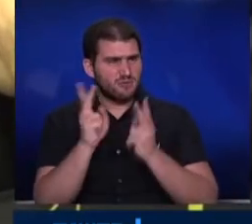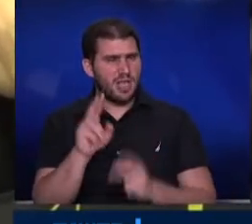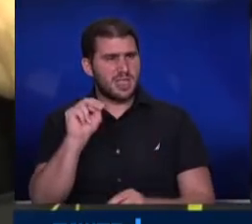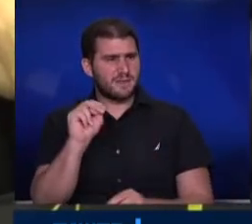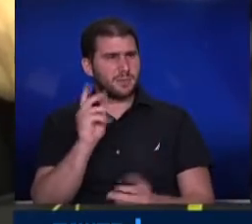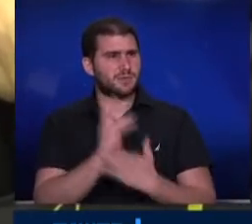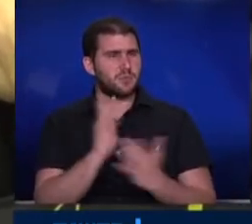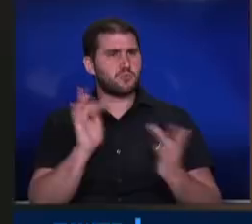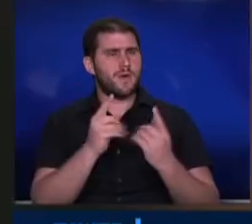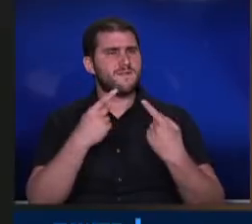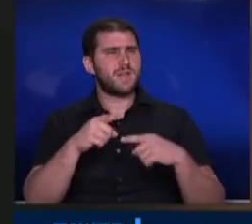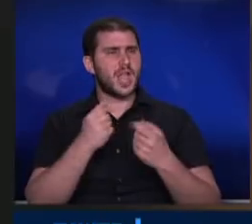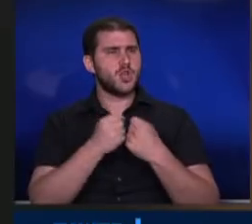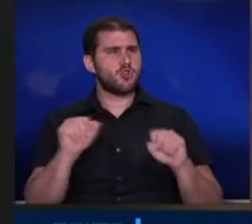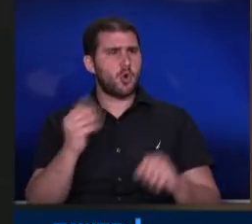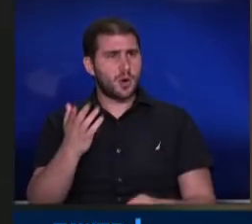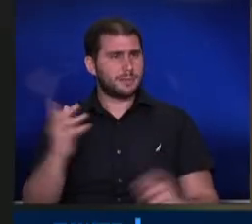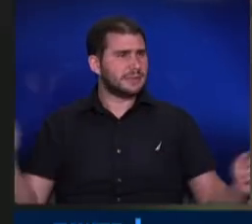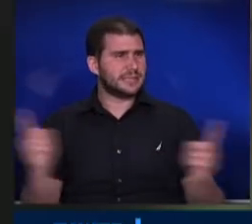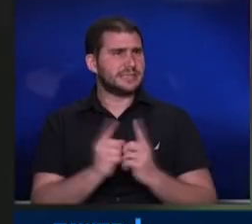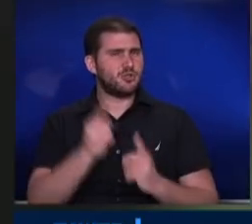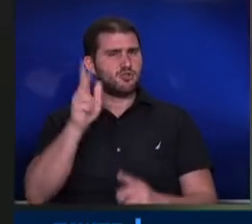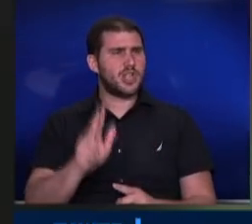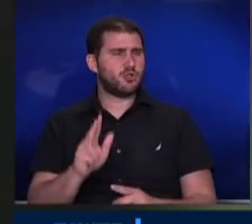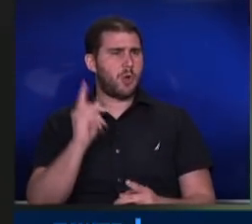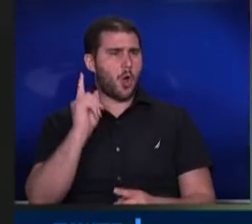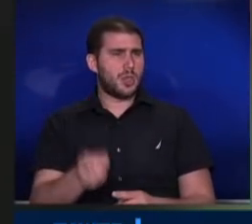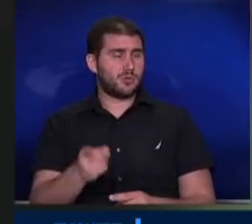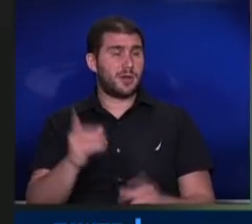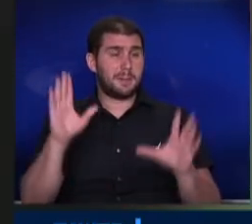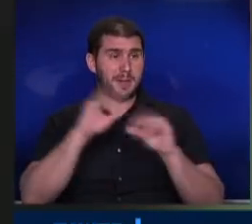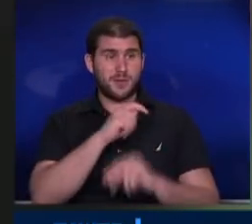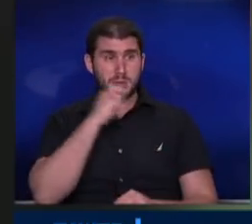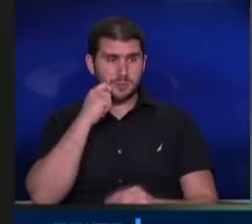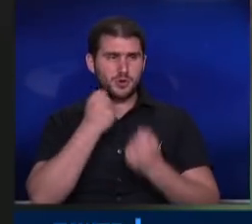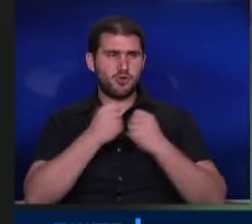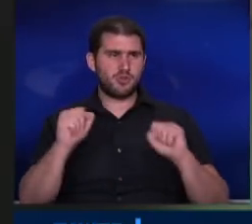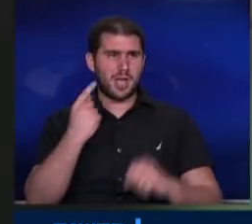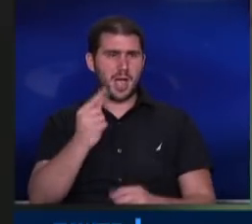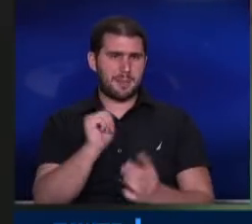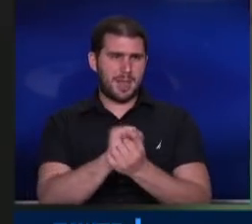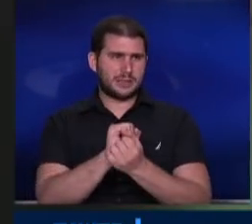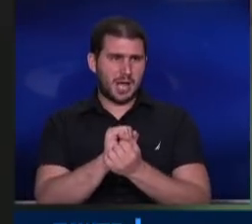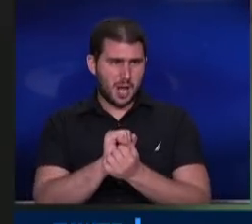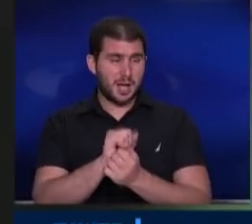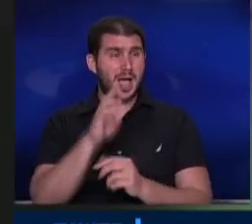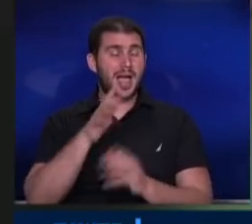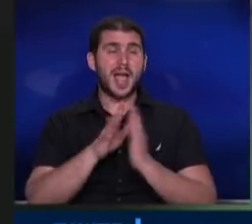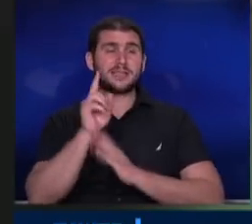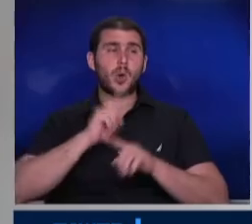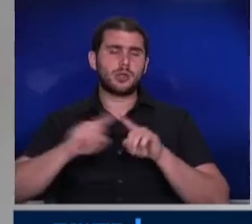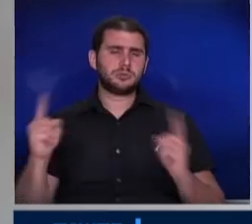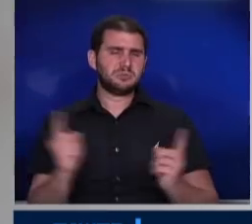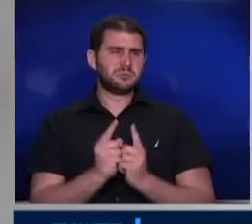לעמוד מול ועדת שחרורים שקיצרה שליש מעונשה, ובערב יום כיפור השתחררה נפתלין ממאסר אחרי 11